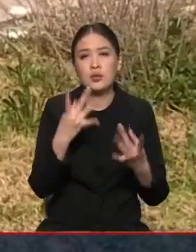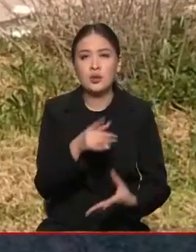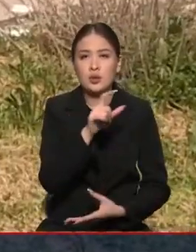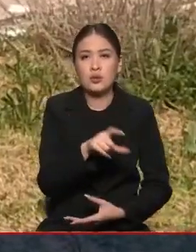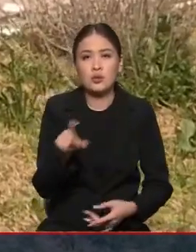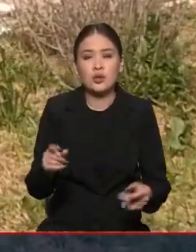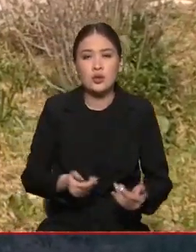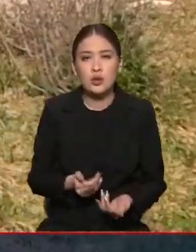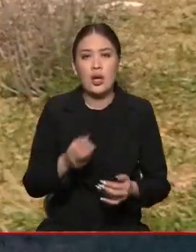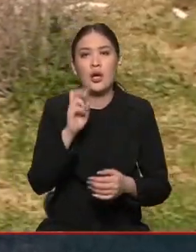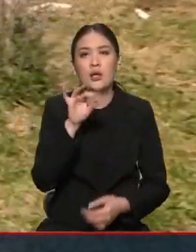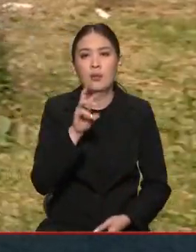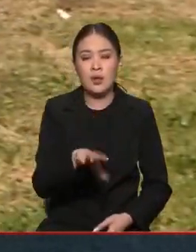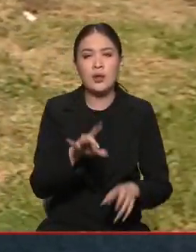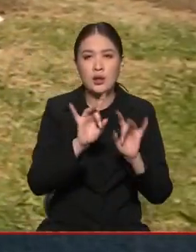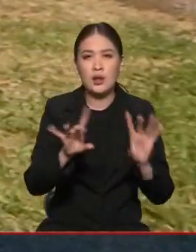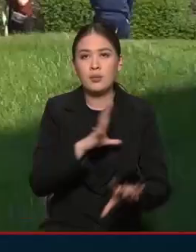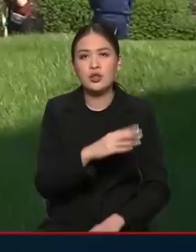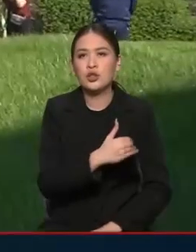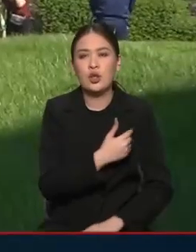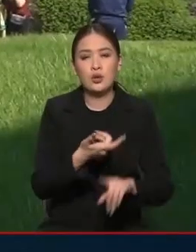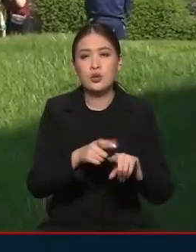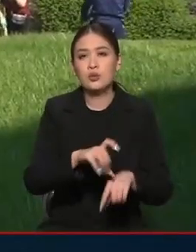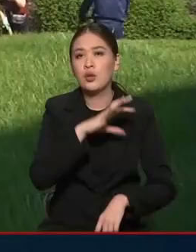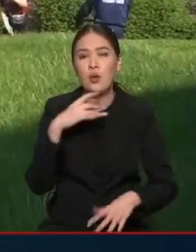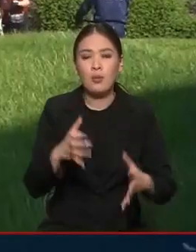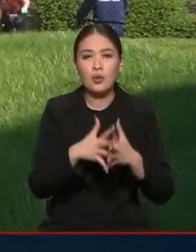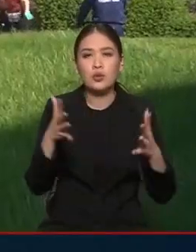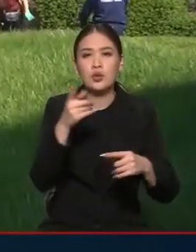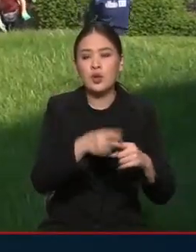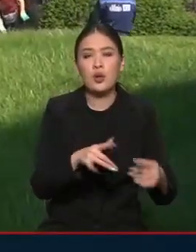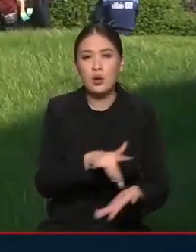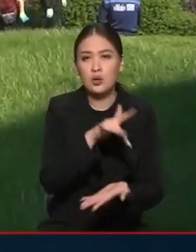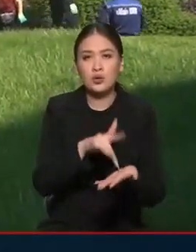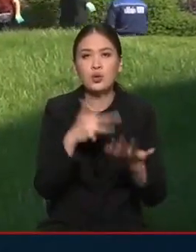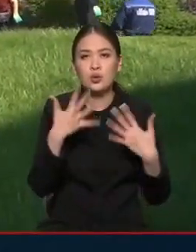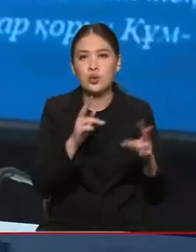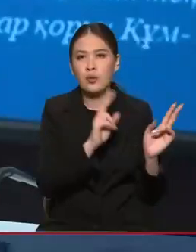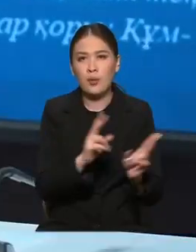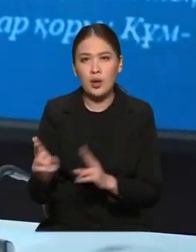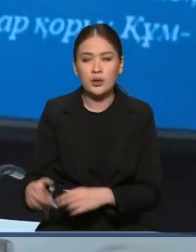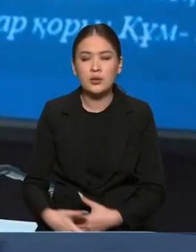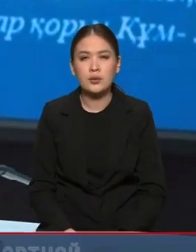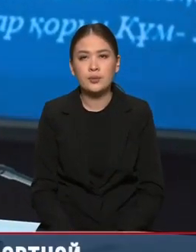города. В Акимате отметили, желающих много. Большую часть города привели в порядок.